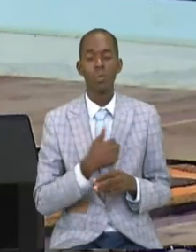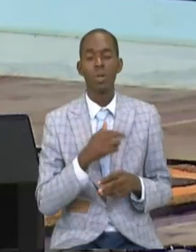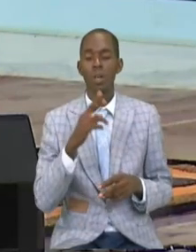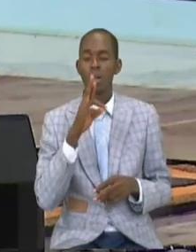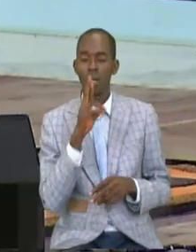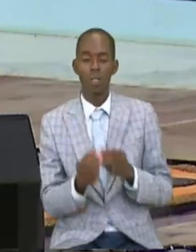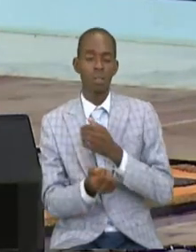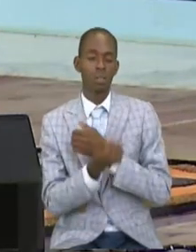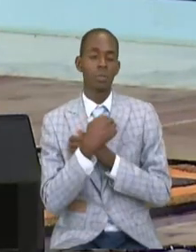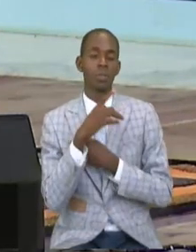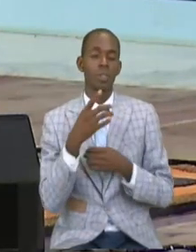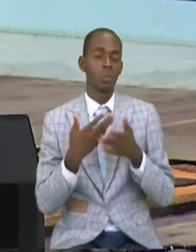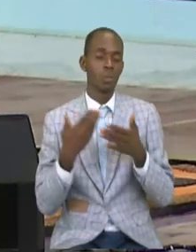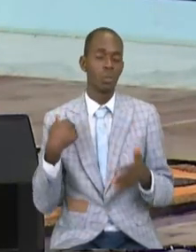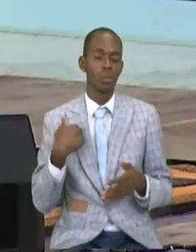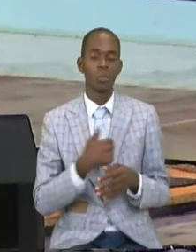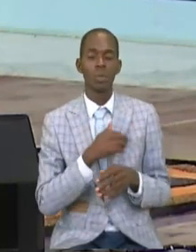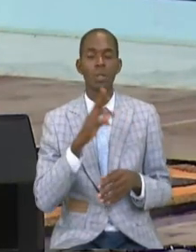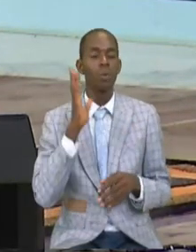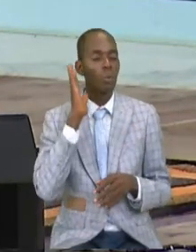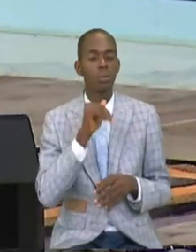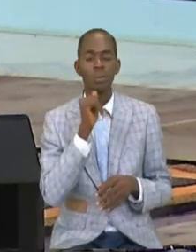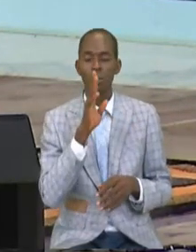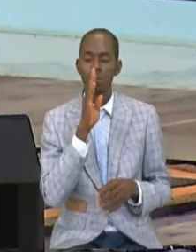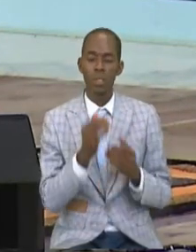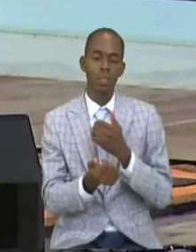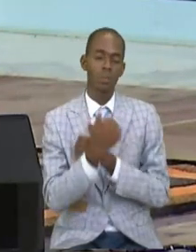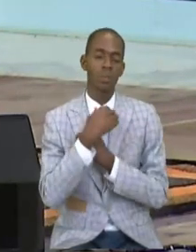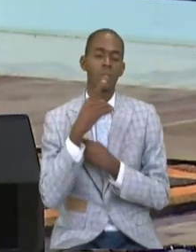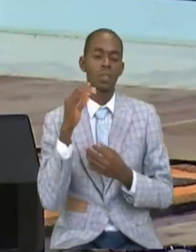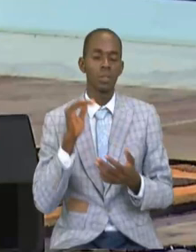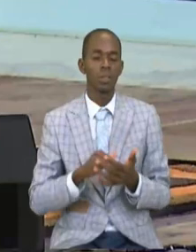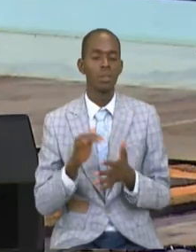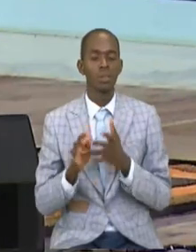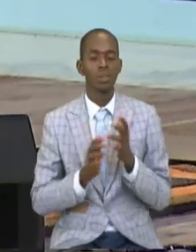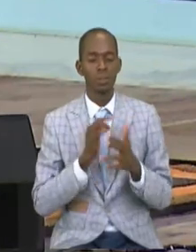Là où nous avons été vaincus, nous ne serons plus vaincus.